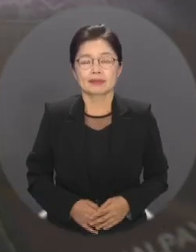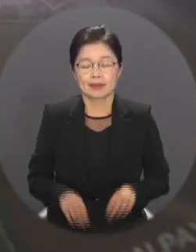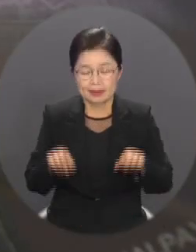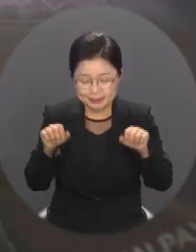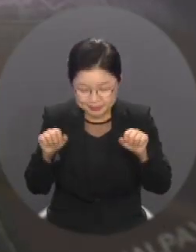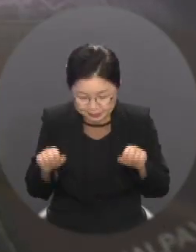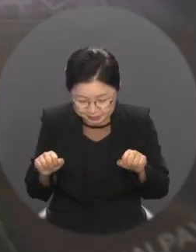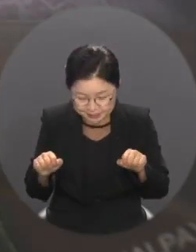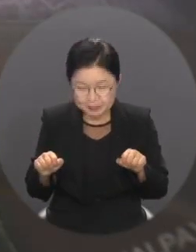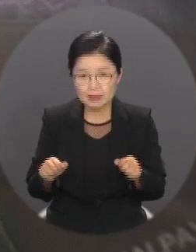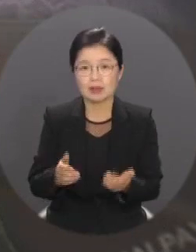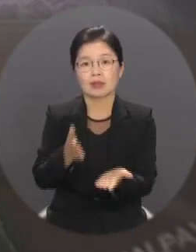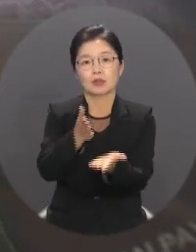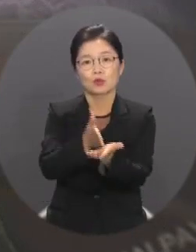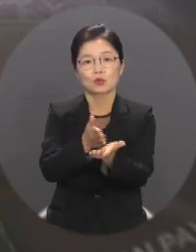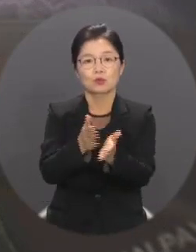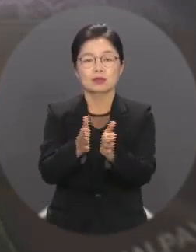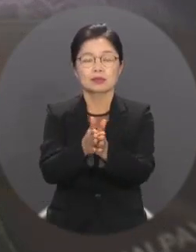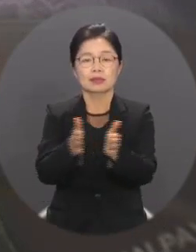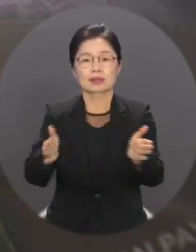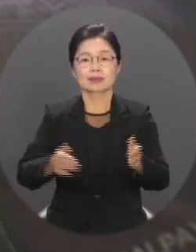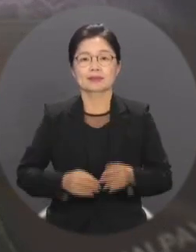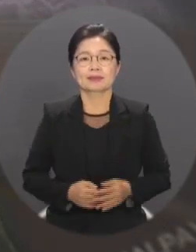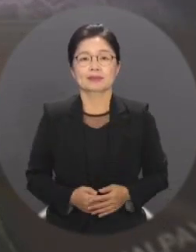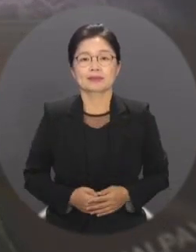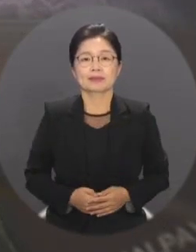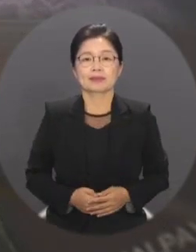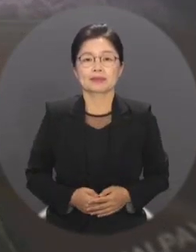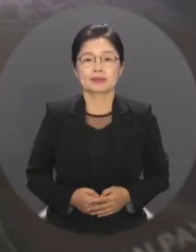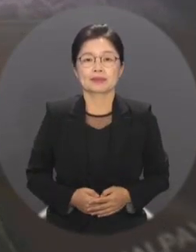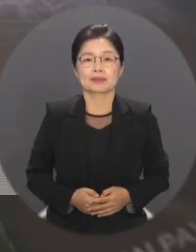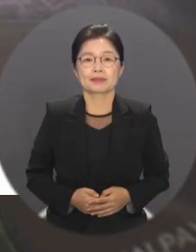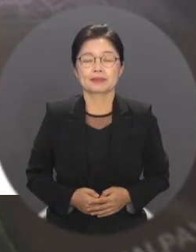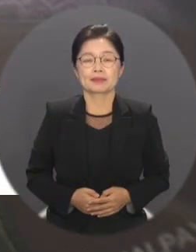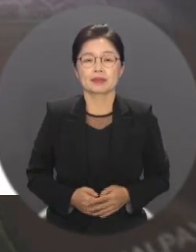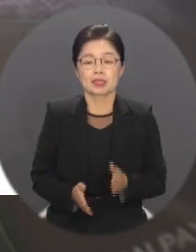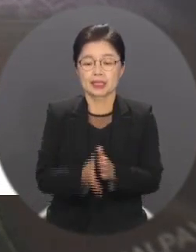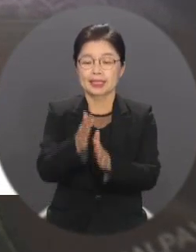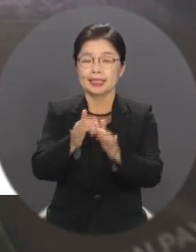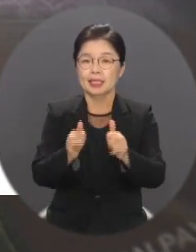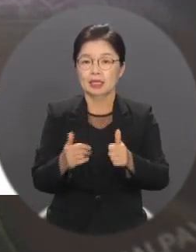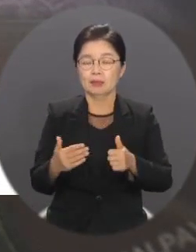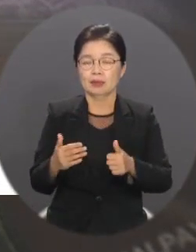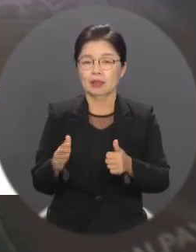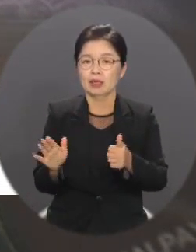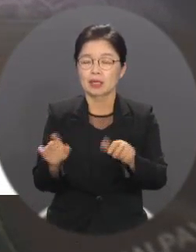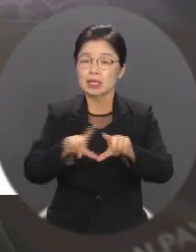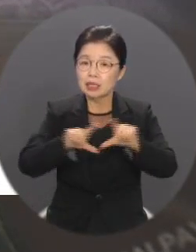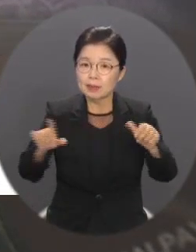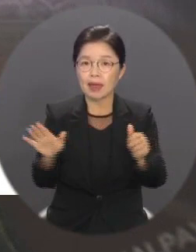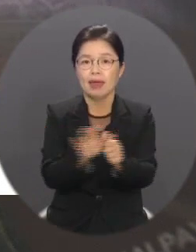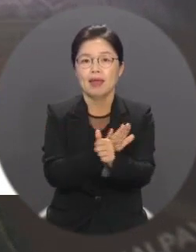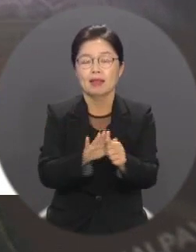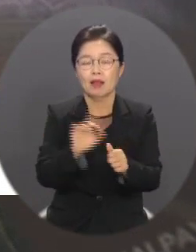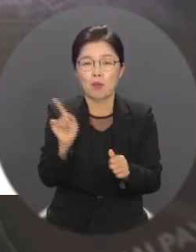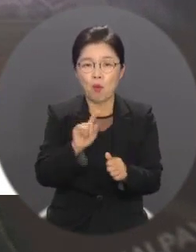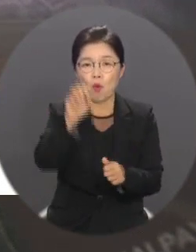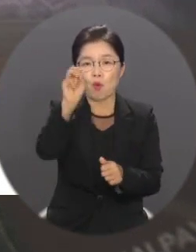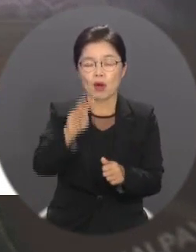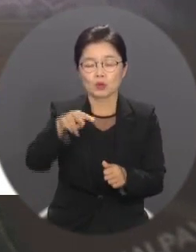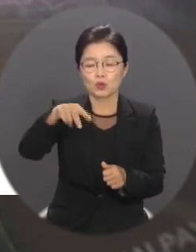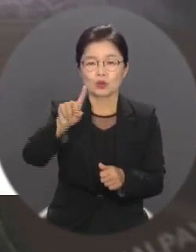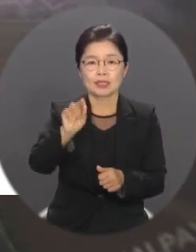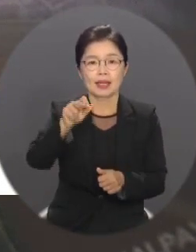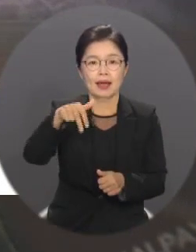여러분 안녕하십니까 광주 mbc 뉴스데스크 입니다 시민들에게 보편적인 혜택을 주는 광주 상생